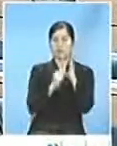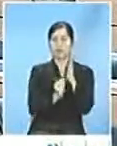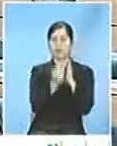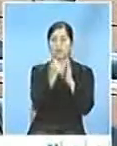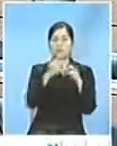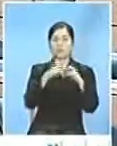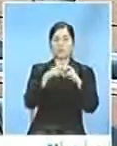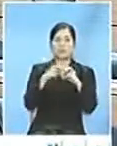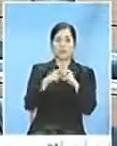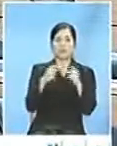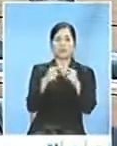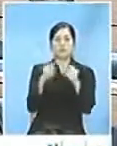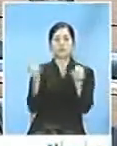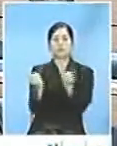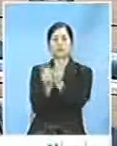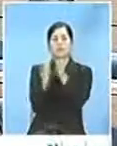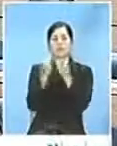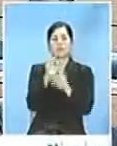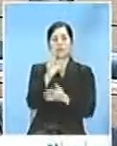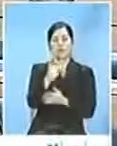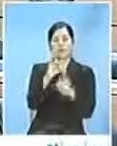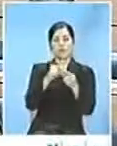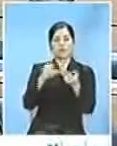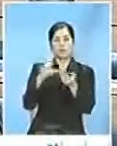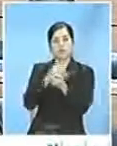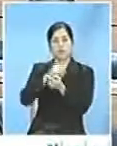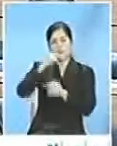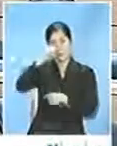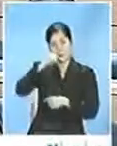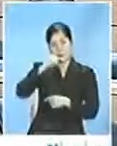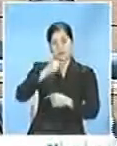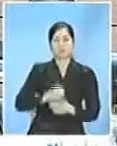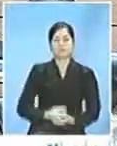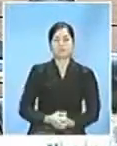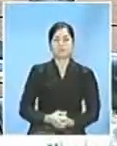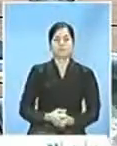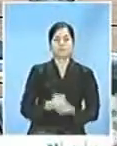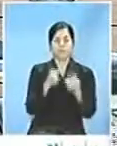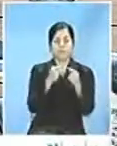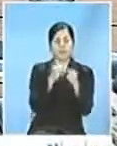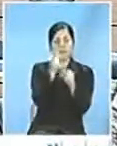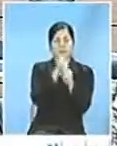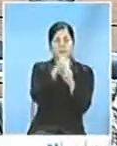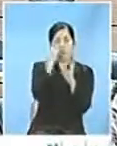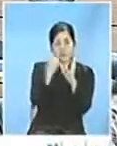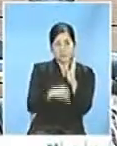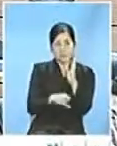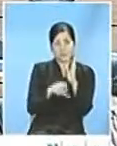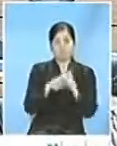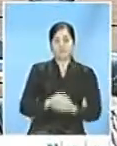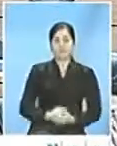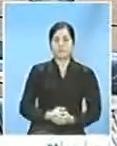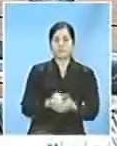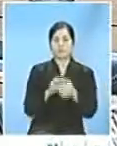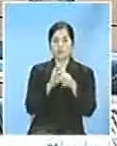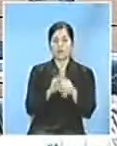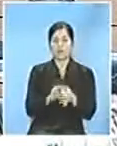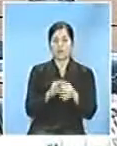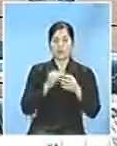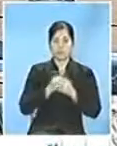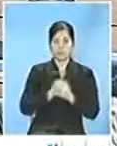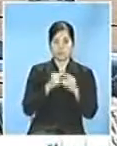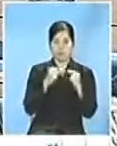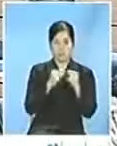ขัดแย้งในสังคมไทยอย่างรุนแรงเพราะความผิดเหล่านี้ไม่ใช่เรื่องของระหว่